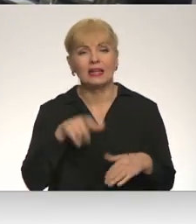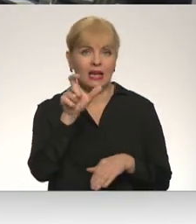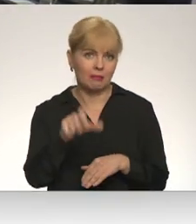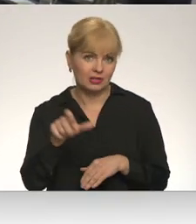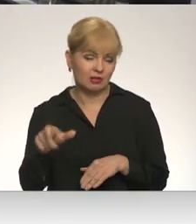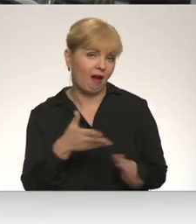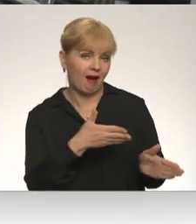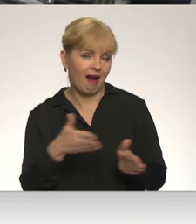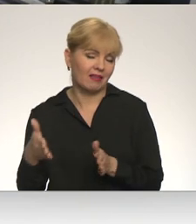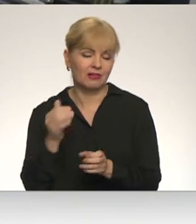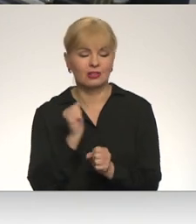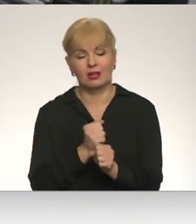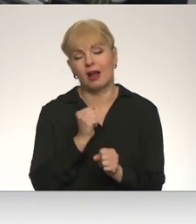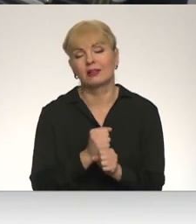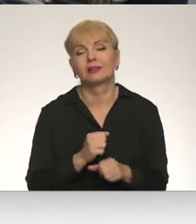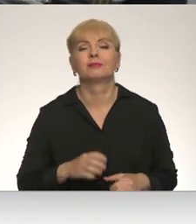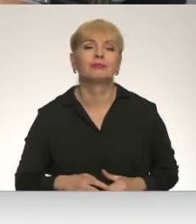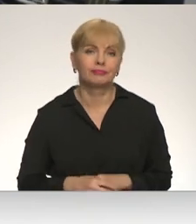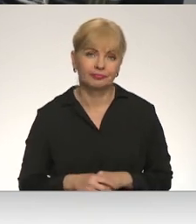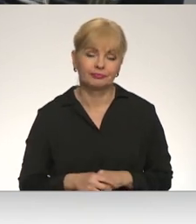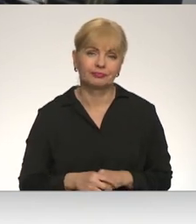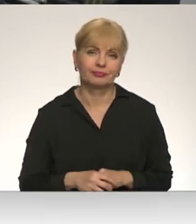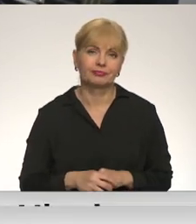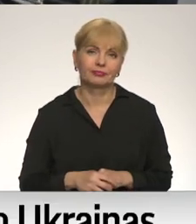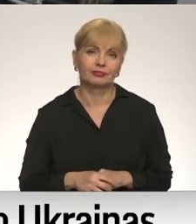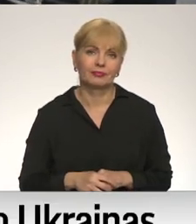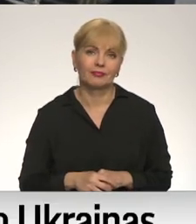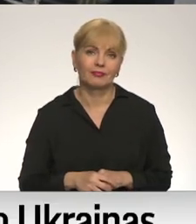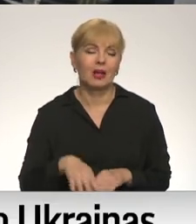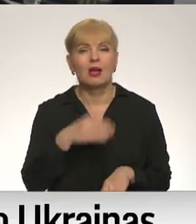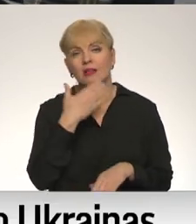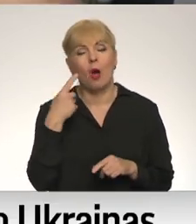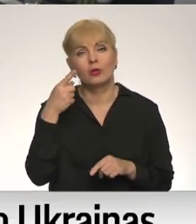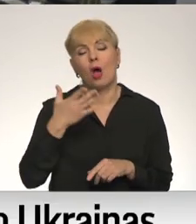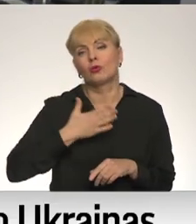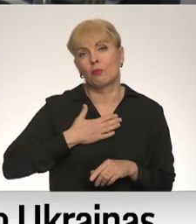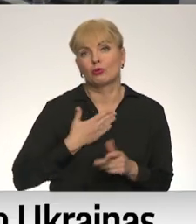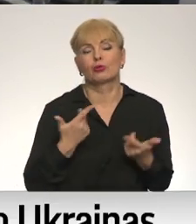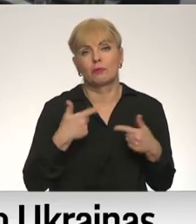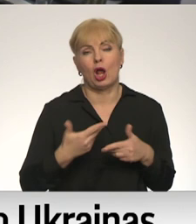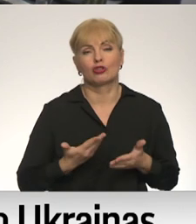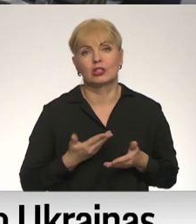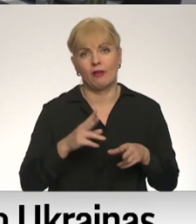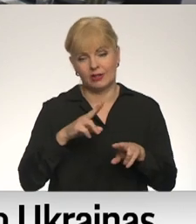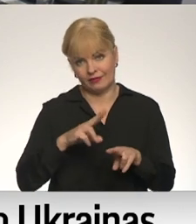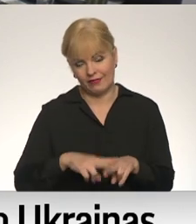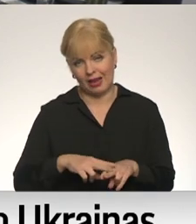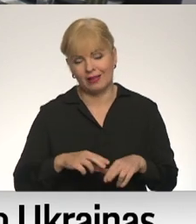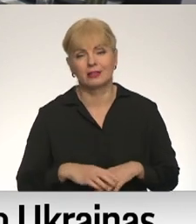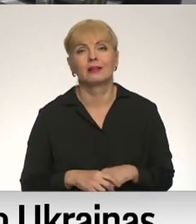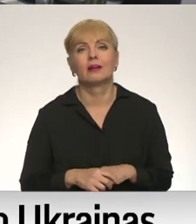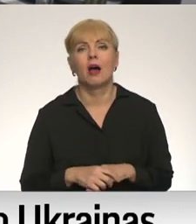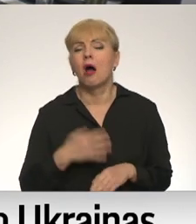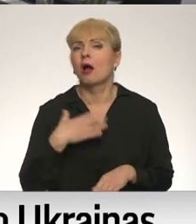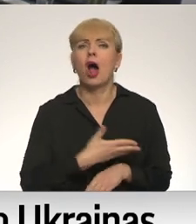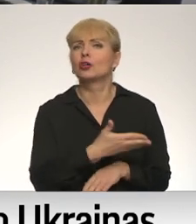Gatavi rabotat. Patīkami cilvēki esam gatavi strādāt, nav tālu no mūsu pašreizējās dzīves vietas. Kāda